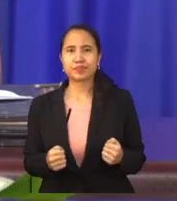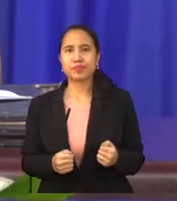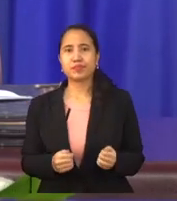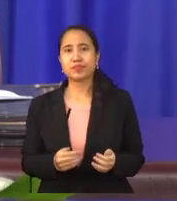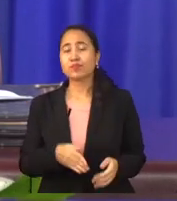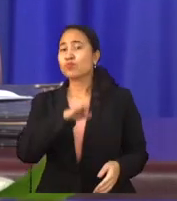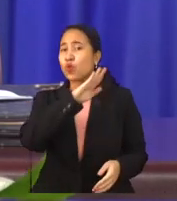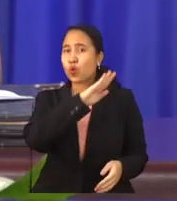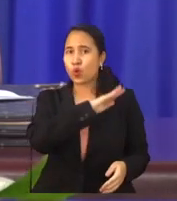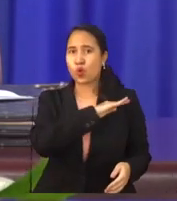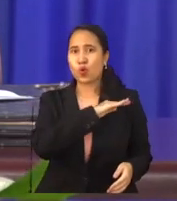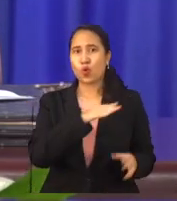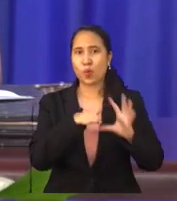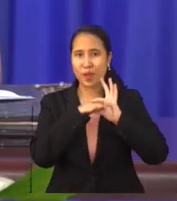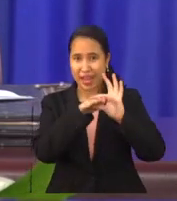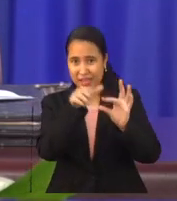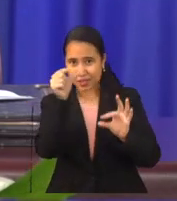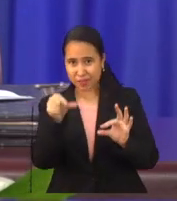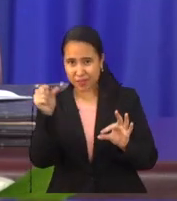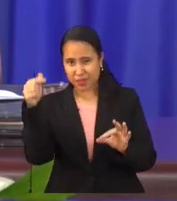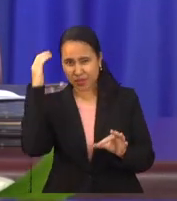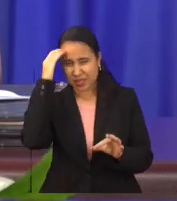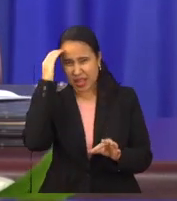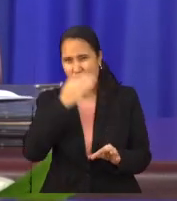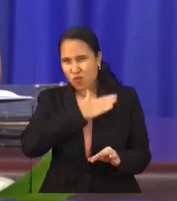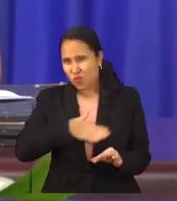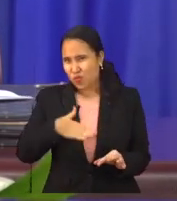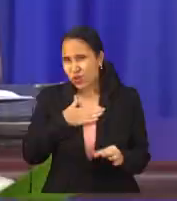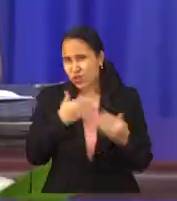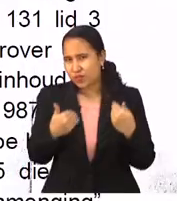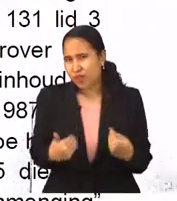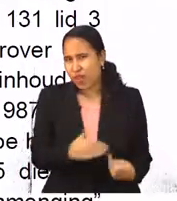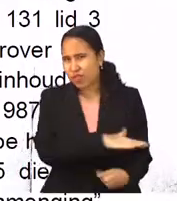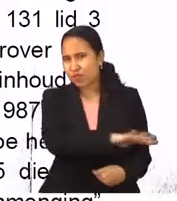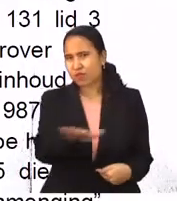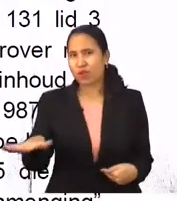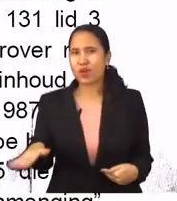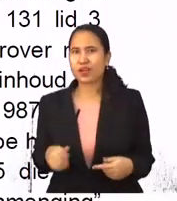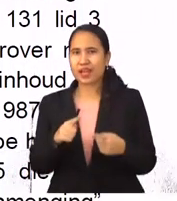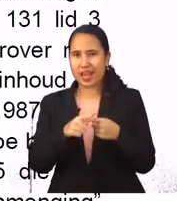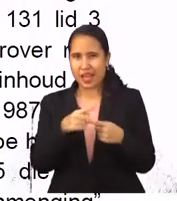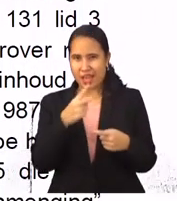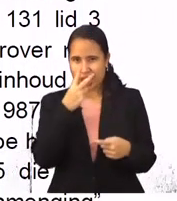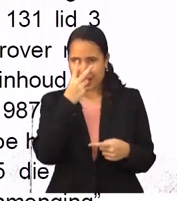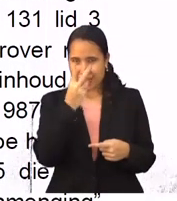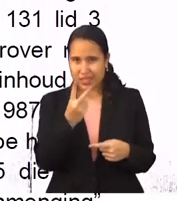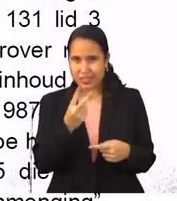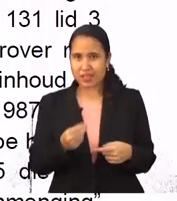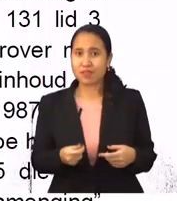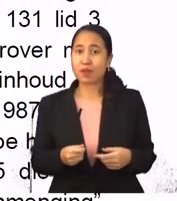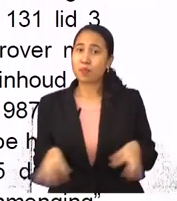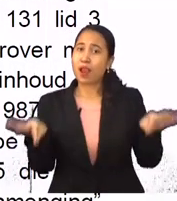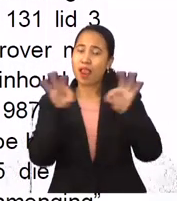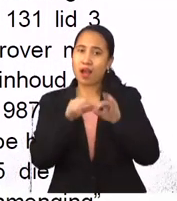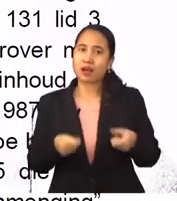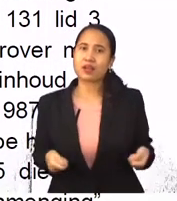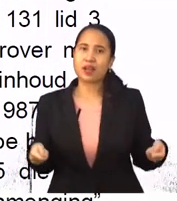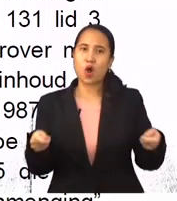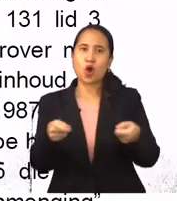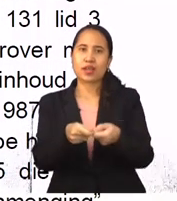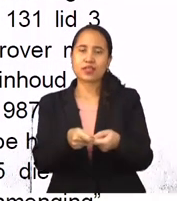de beleidsmakers rekening moeten houden met de gevoelens van het volk en de inzichten van relevante organisaties ter